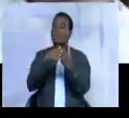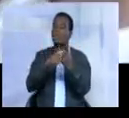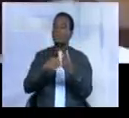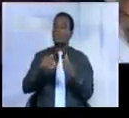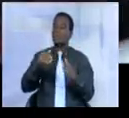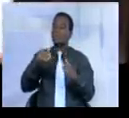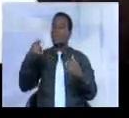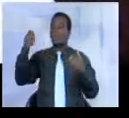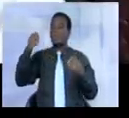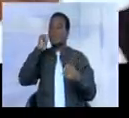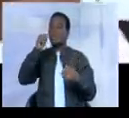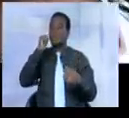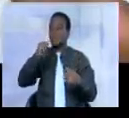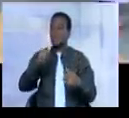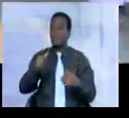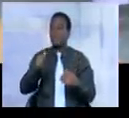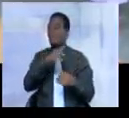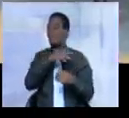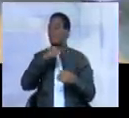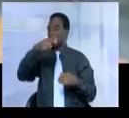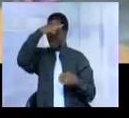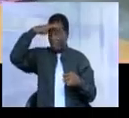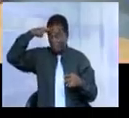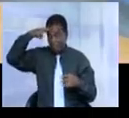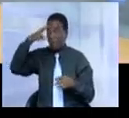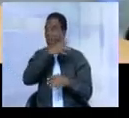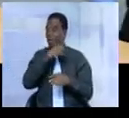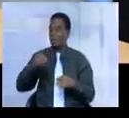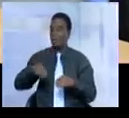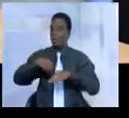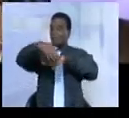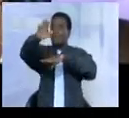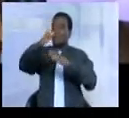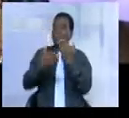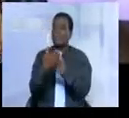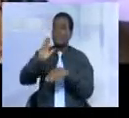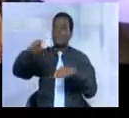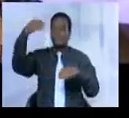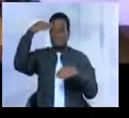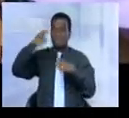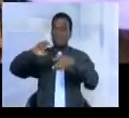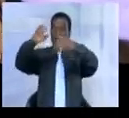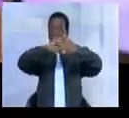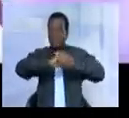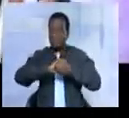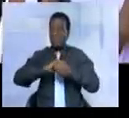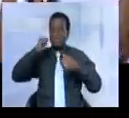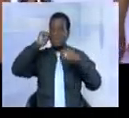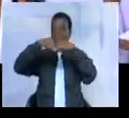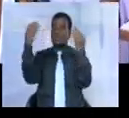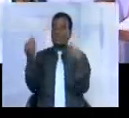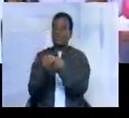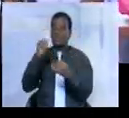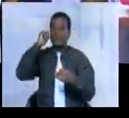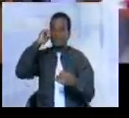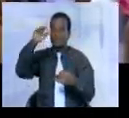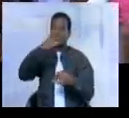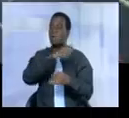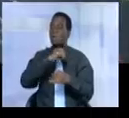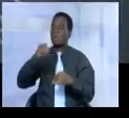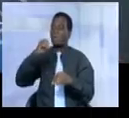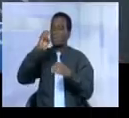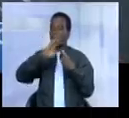de laïcs bénévoles et d'éducatrices affectées par le ministère de la Solidarité, de la Famille, de la Femme et de l'Enfant. Il contribue à